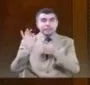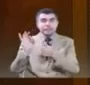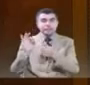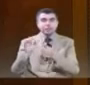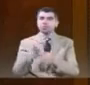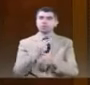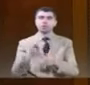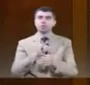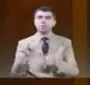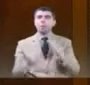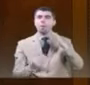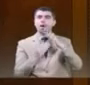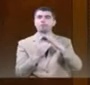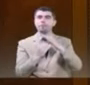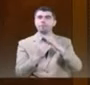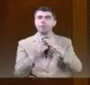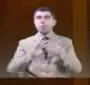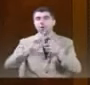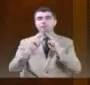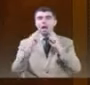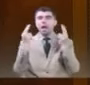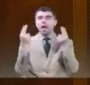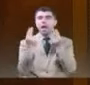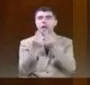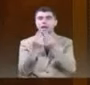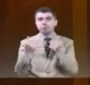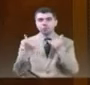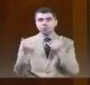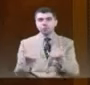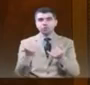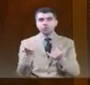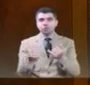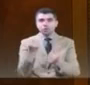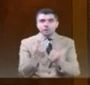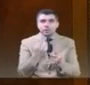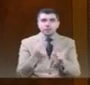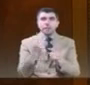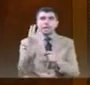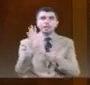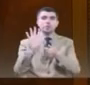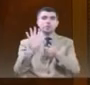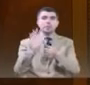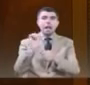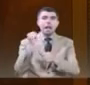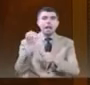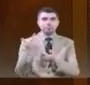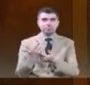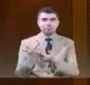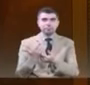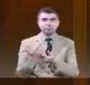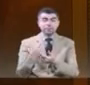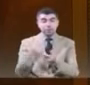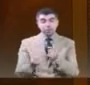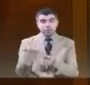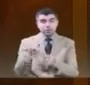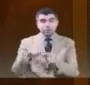أنظمة التقاعد المعمول بها على الصعيد العالمي، بالنظر للتحسن المتواصل في مؤشر الأمل في الحياة للساكنة